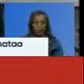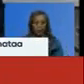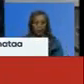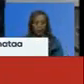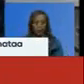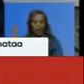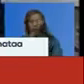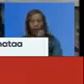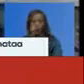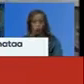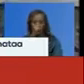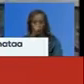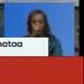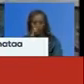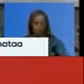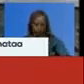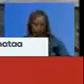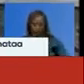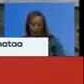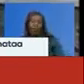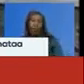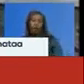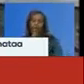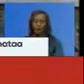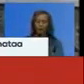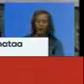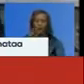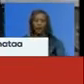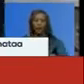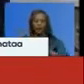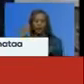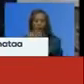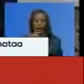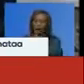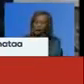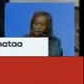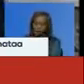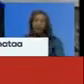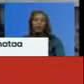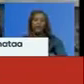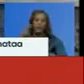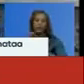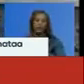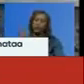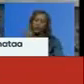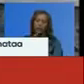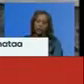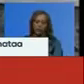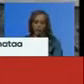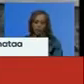ይገባል። ኢትዮጵያ ማህፀነ ለምለም ናት። ከፍ ባለ የሀገር ፍቅር መንፈስ ሰርክ የሚተጉ